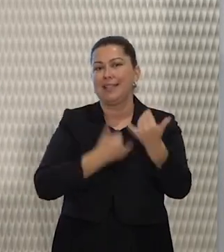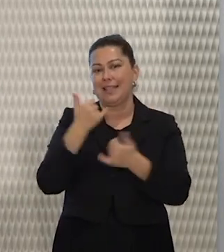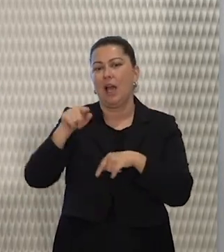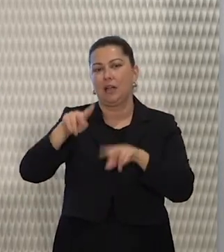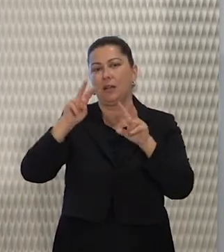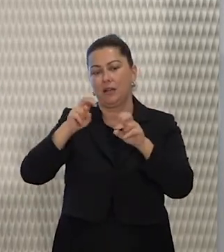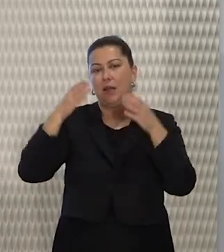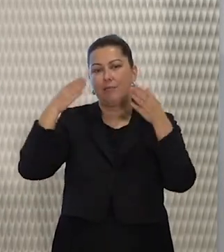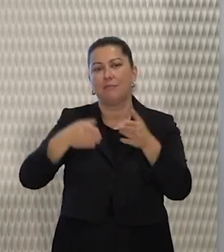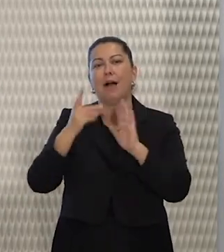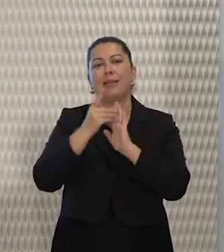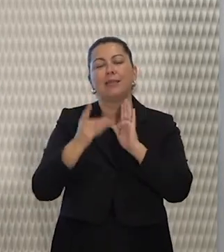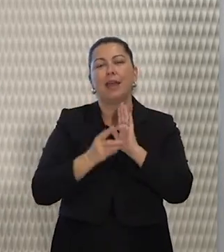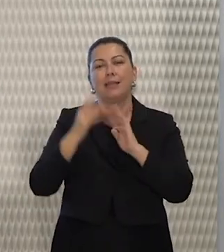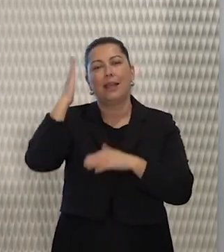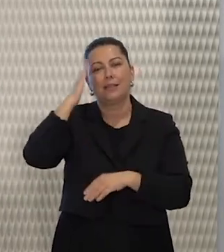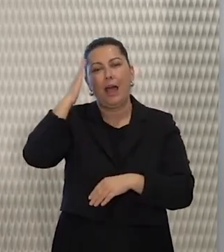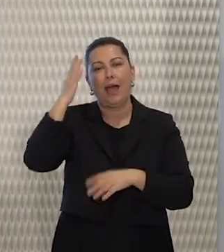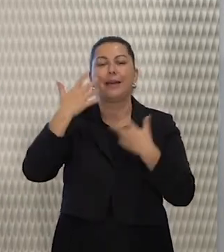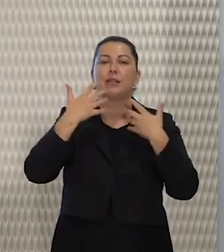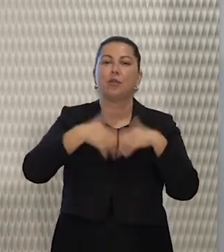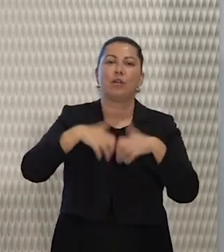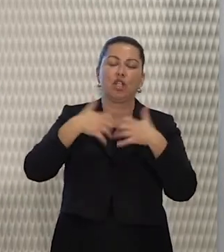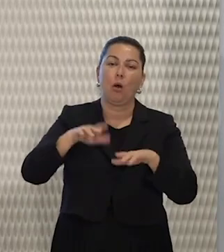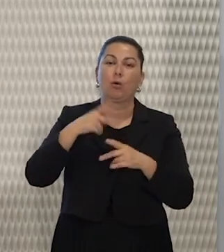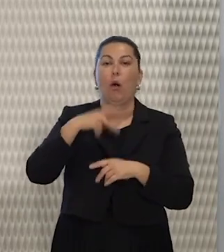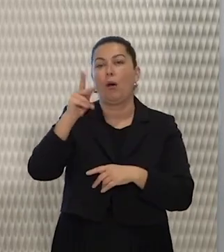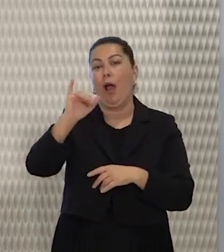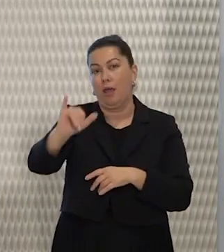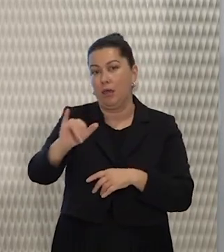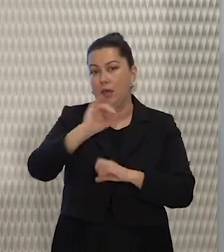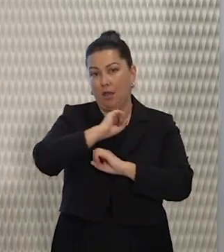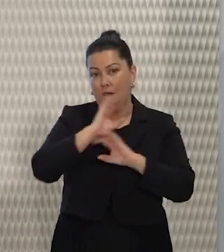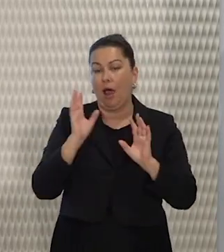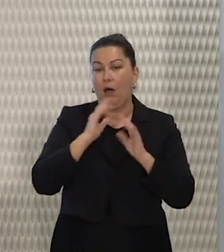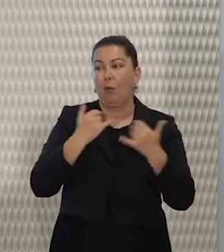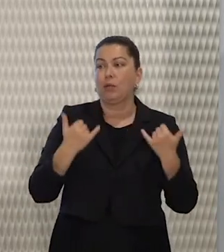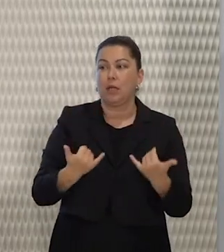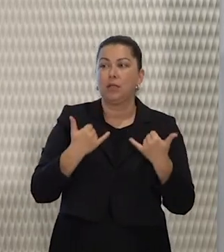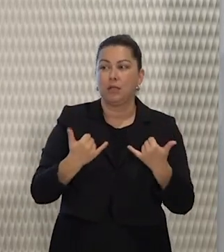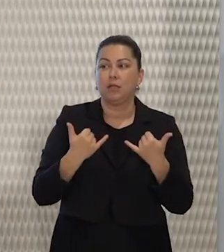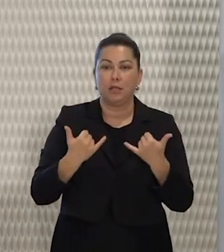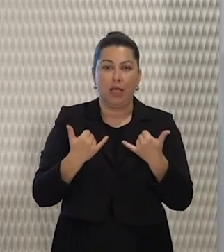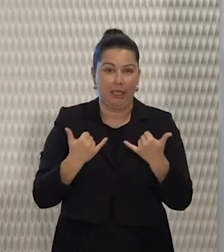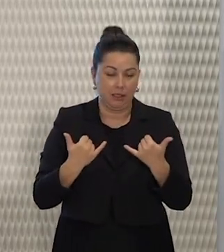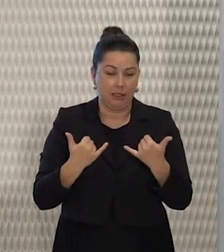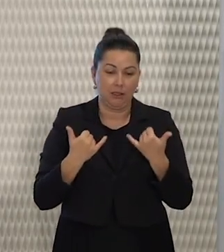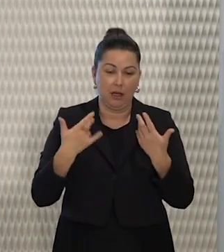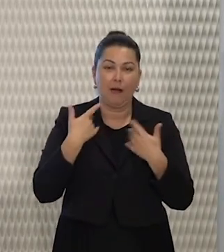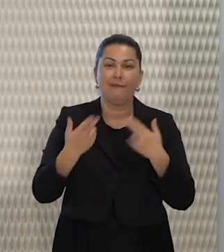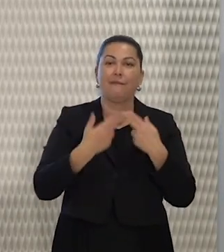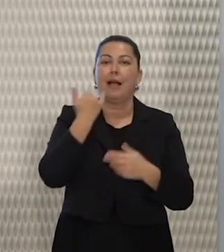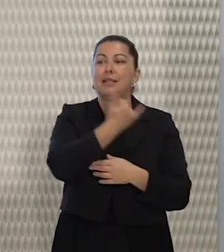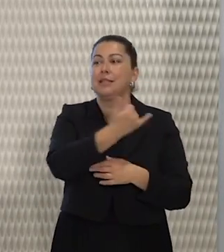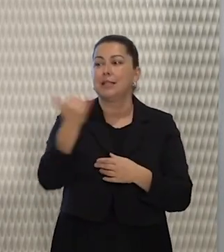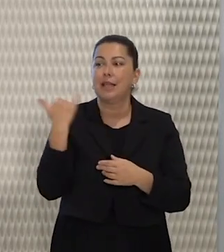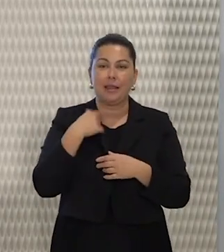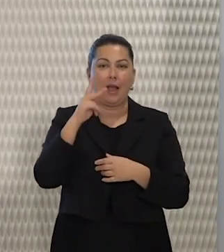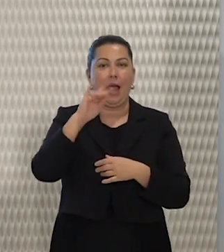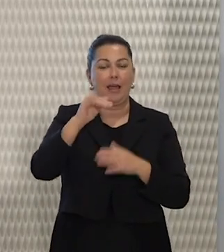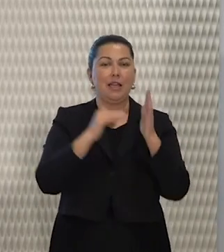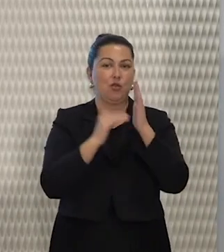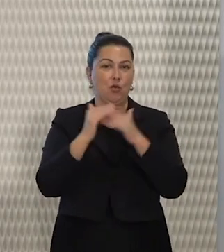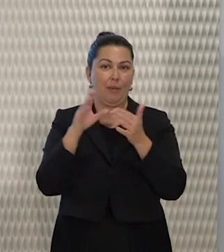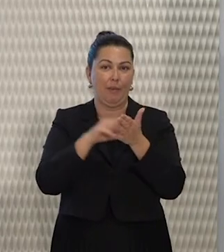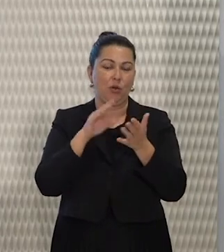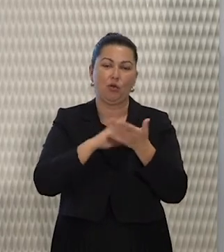Thema Data Science und Machine Learning und natürlich KI. Und heutzutage lernt oder nutzt fast jeder von uns KI-Systeme,